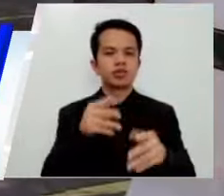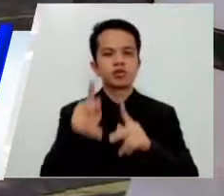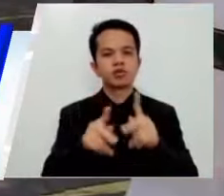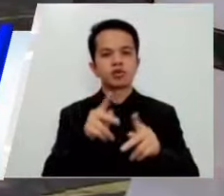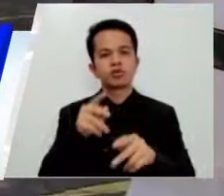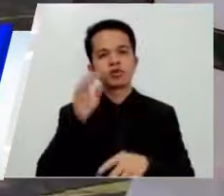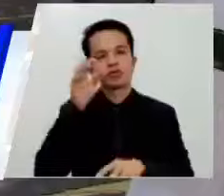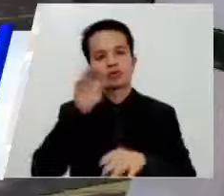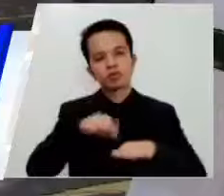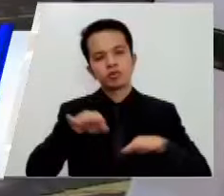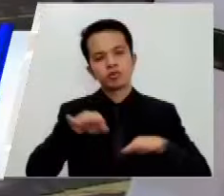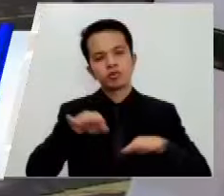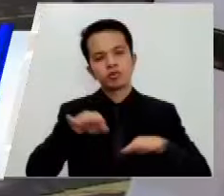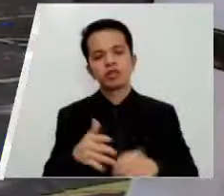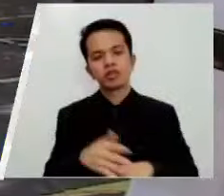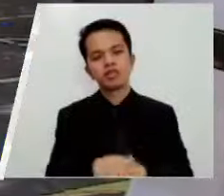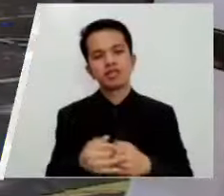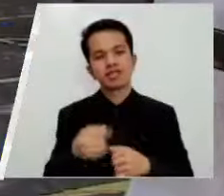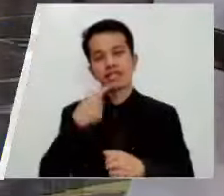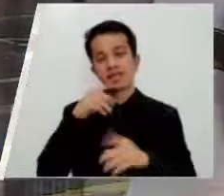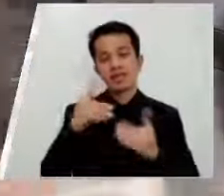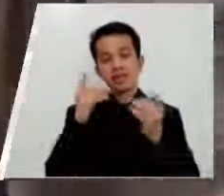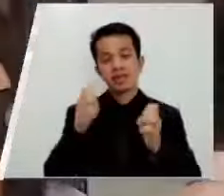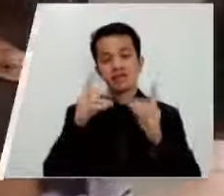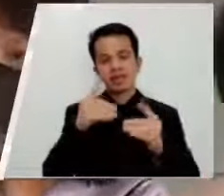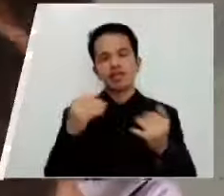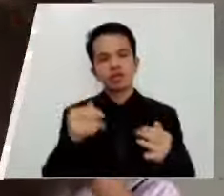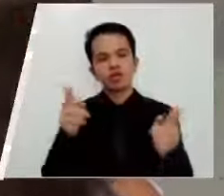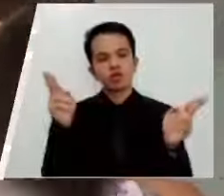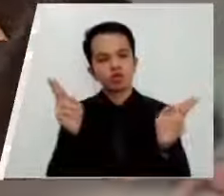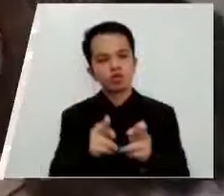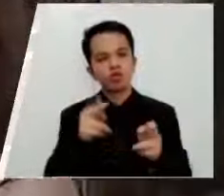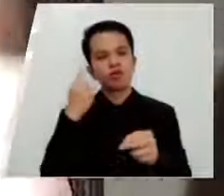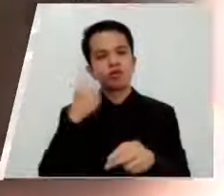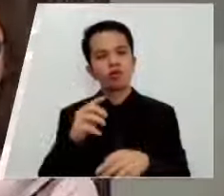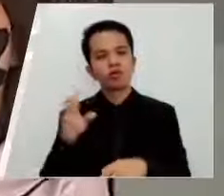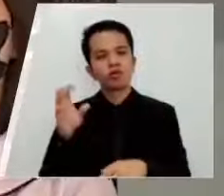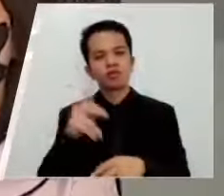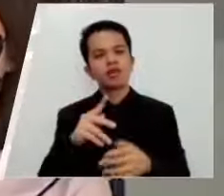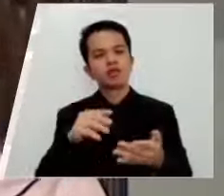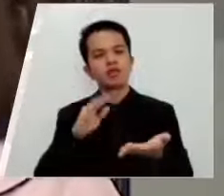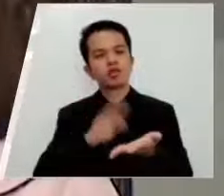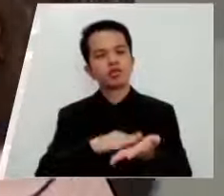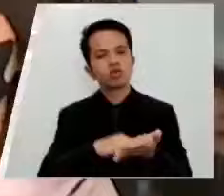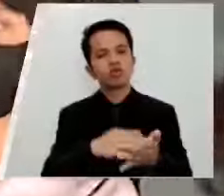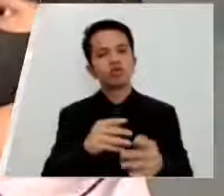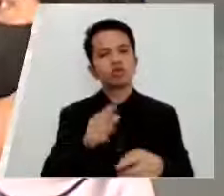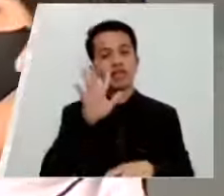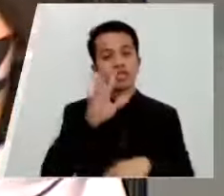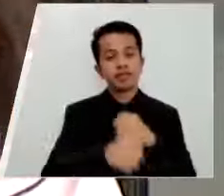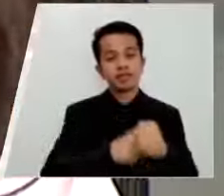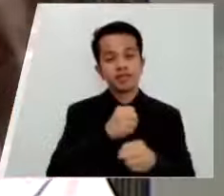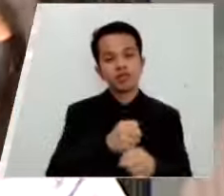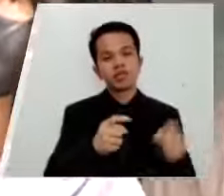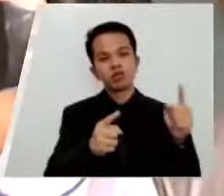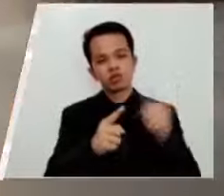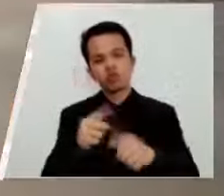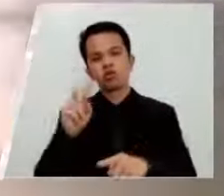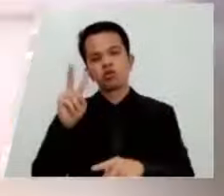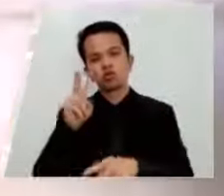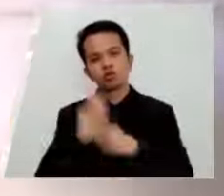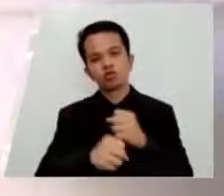ng DepEd, iniklian na ang timeline ng pagbabalik sa dating pasukan mula sa 5 taon sa 2 taong adjustment na